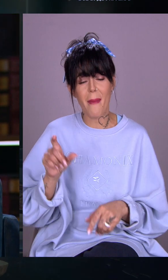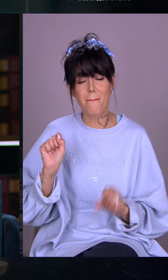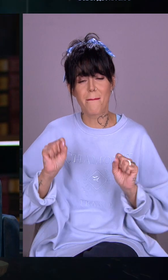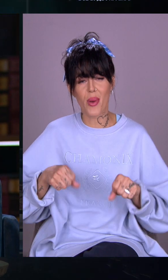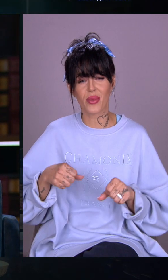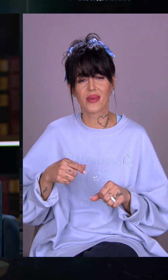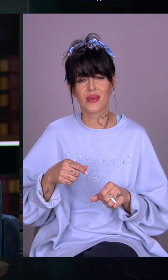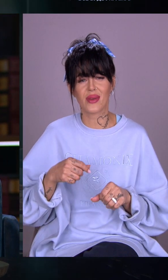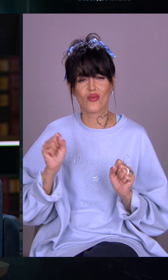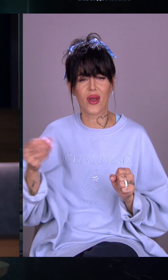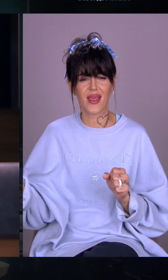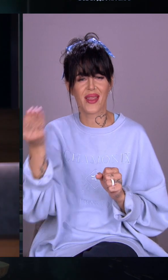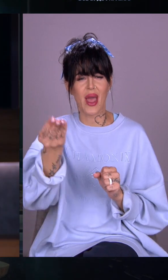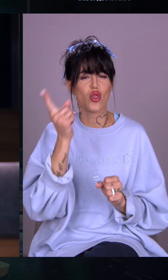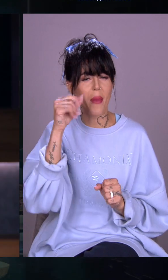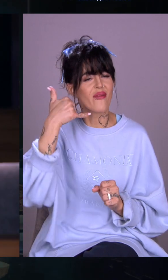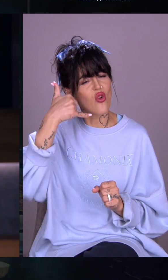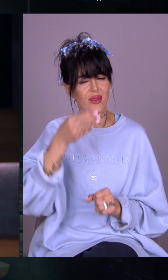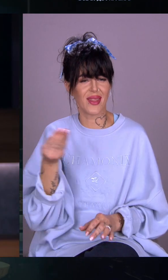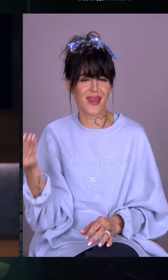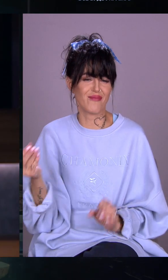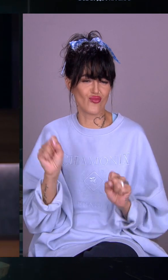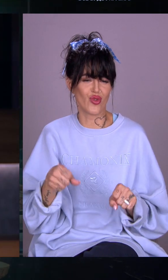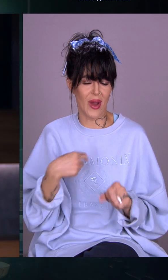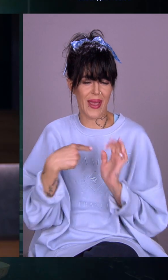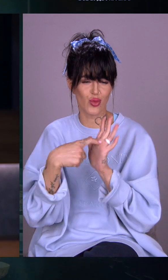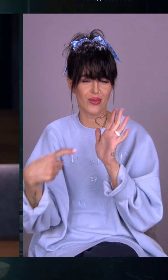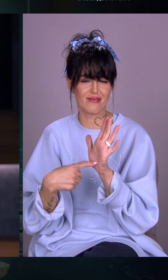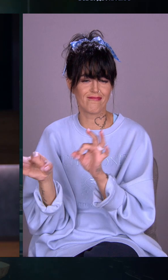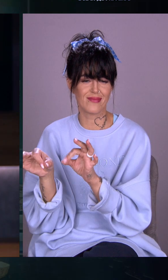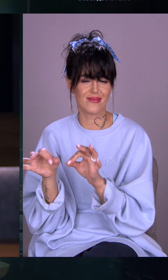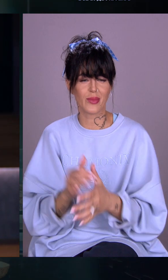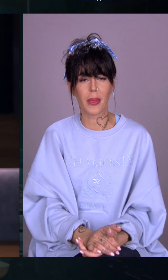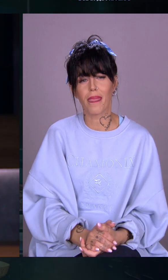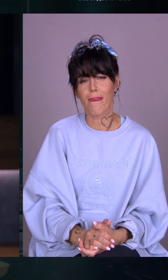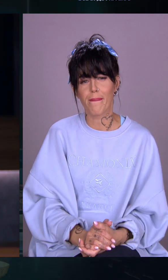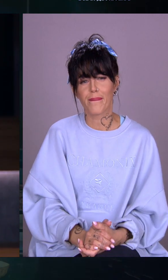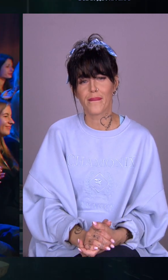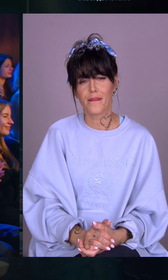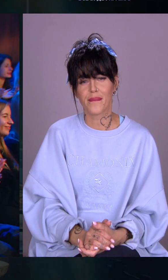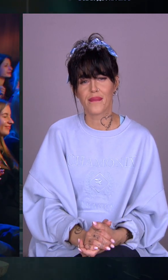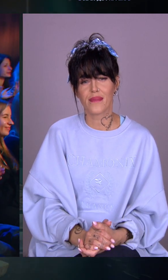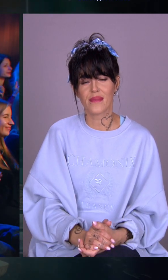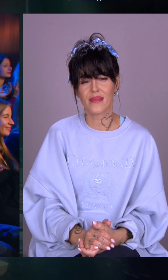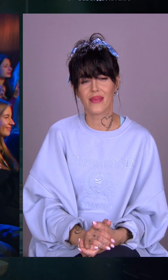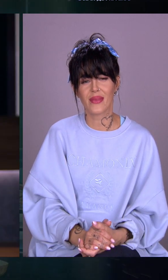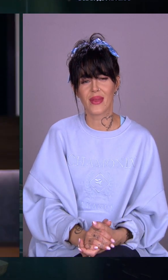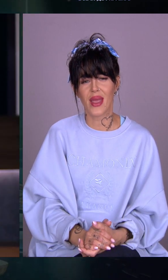телефон може дати. Добре, дякую. Не певний, що можу подякувати за